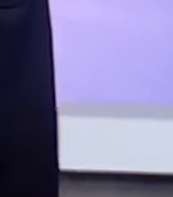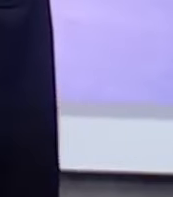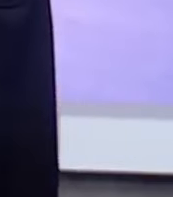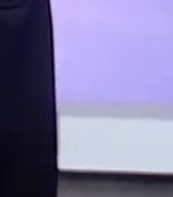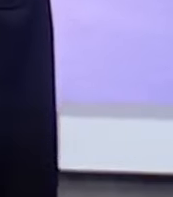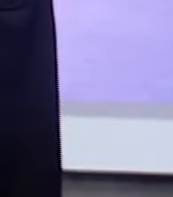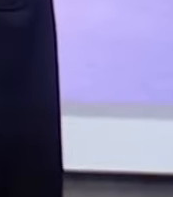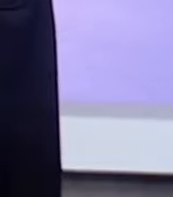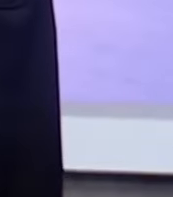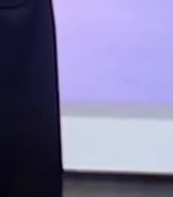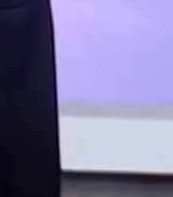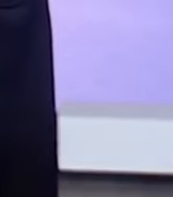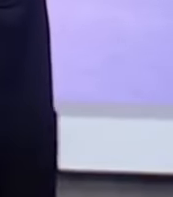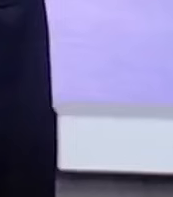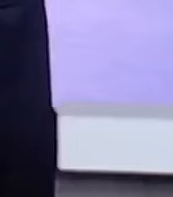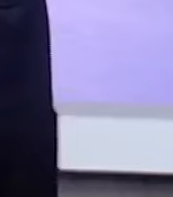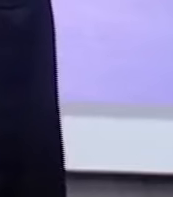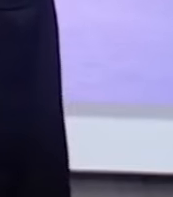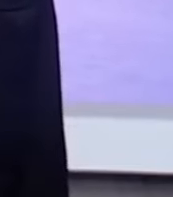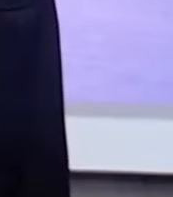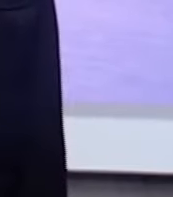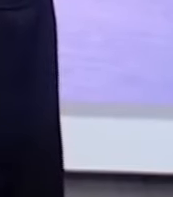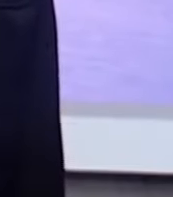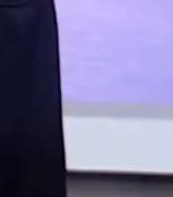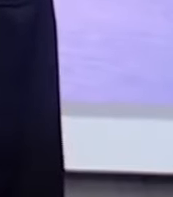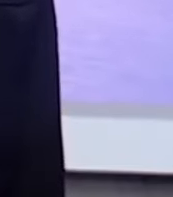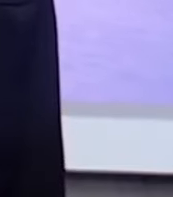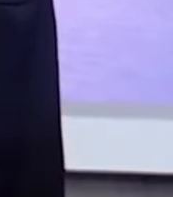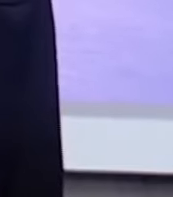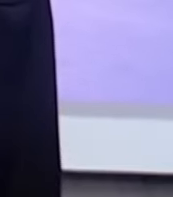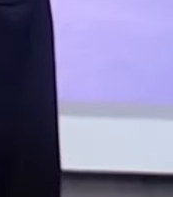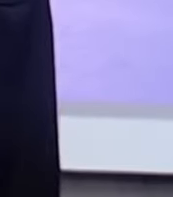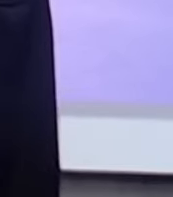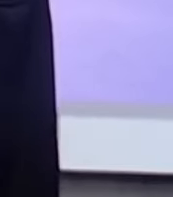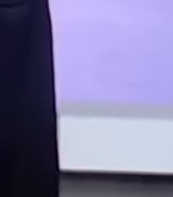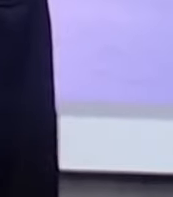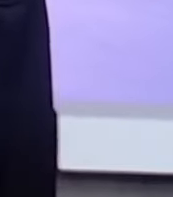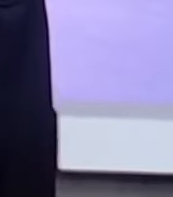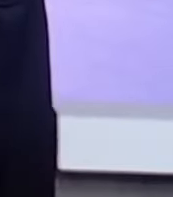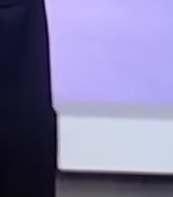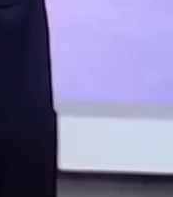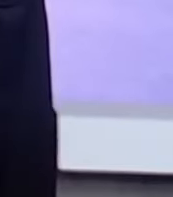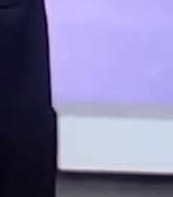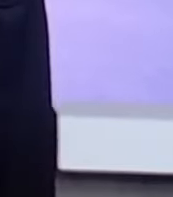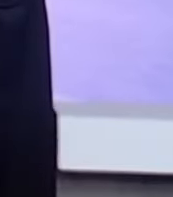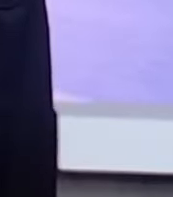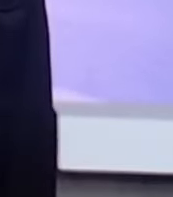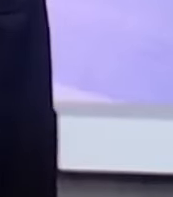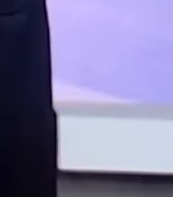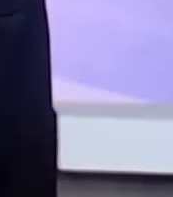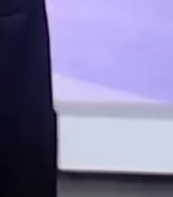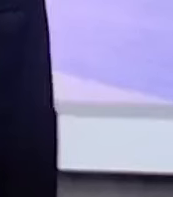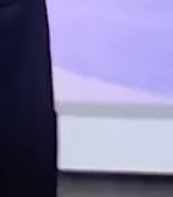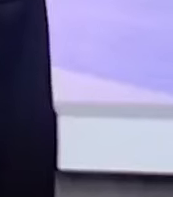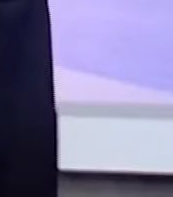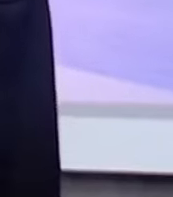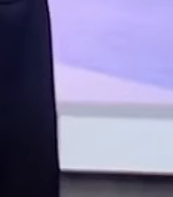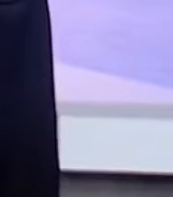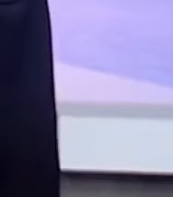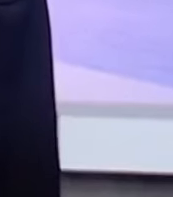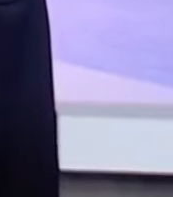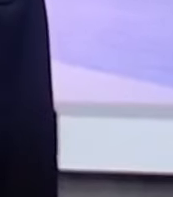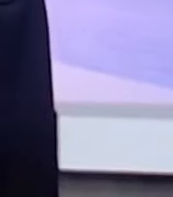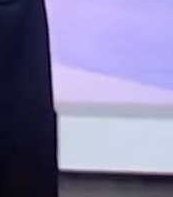Mga kapuso, sama-sama tayong maging saksi. Mag-subscribe sa GMA Integrated News sa YouTube at para sa mga kapuso abroad,